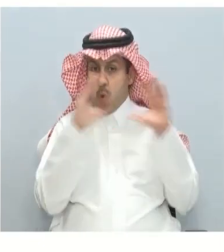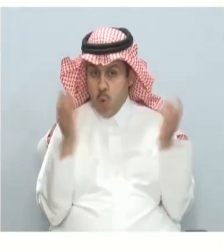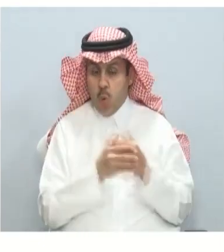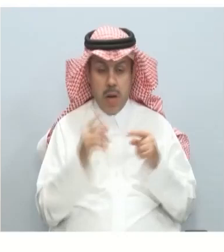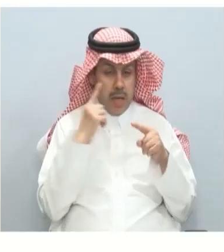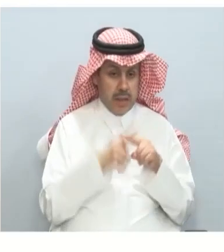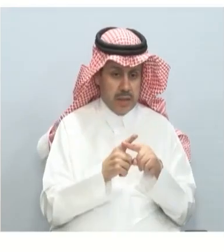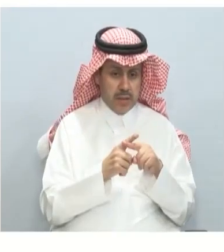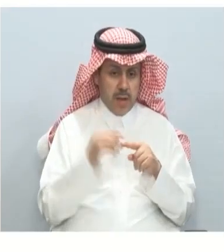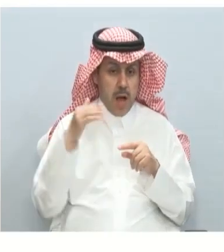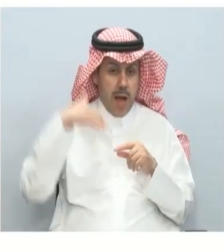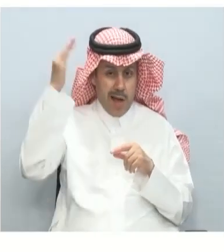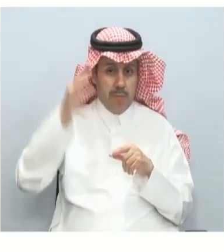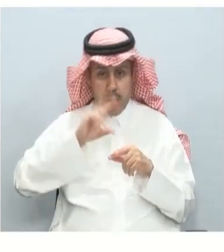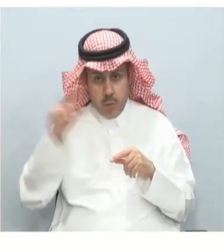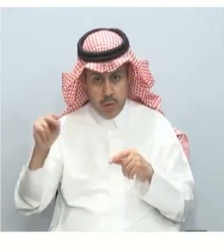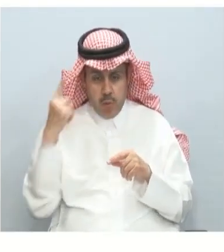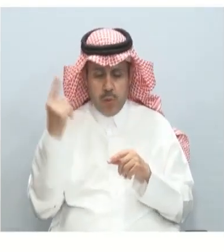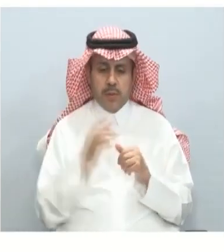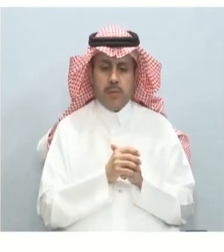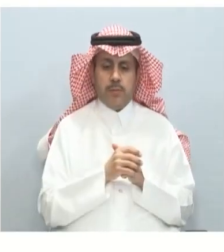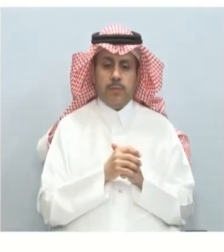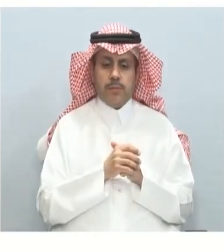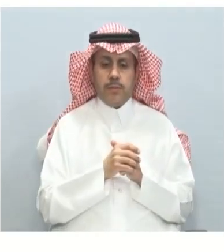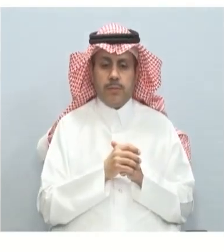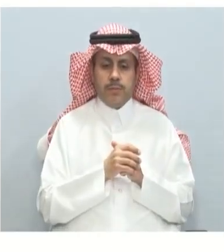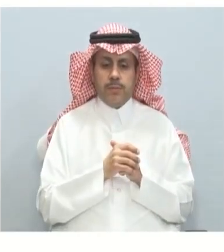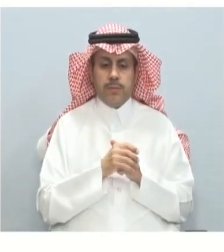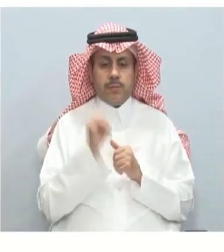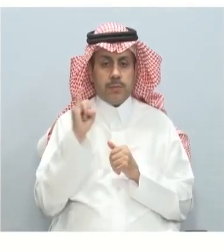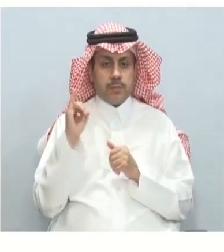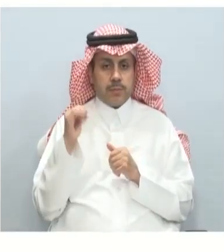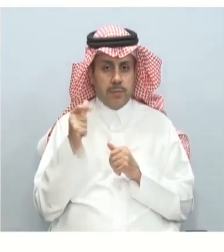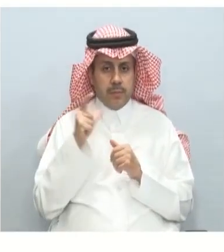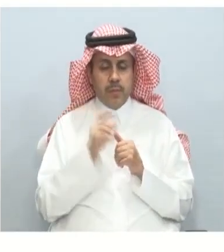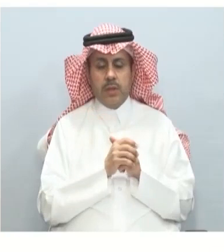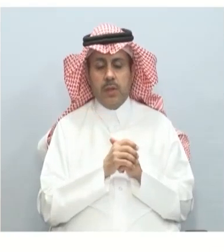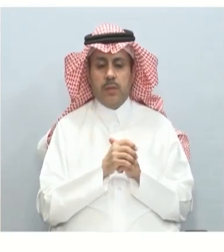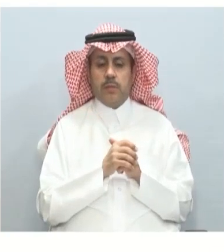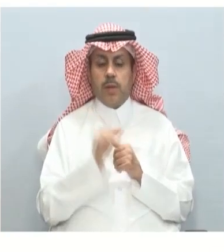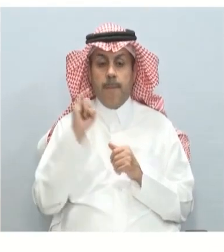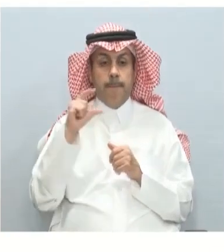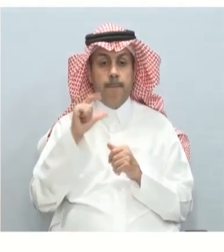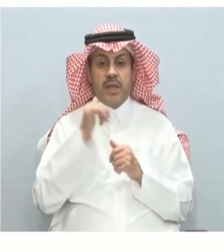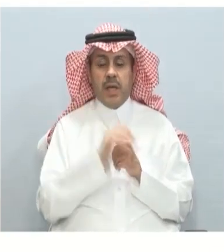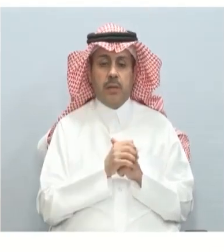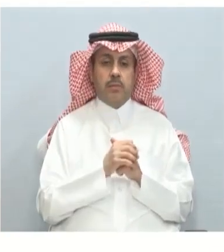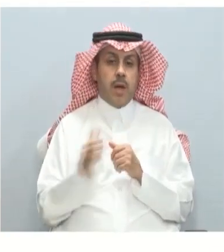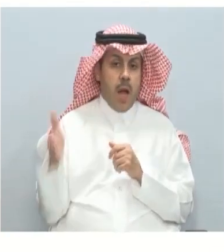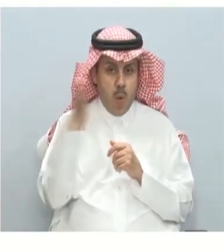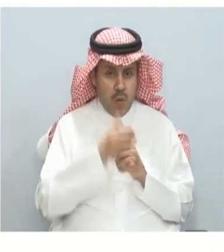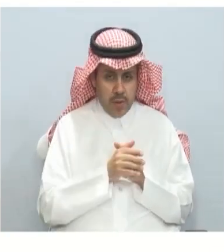ان اكس اكبر او تساوي الواح هذا بالنسبه للمجال طيب بالنسبه للمدى راح اعوض